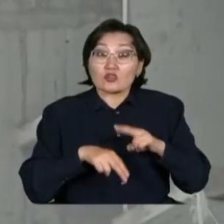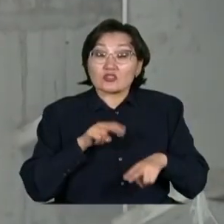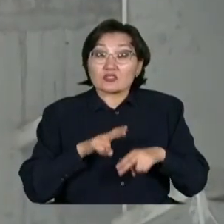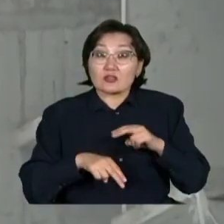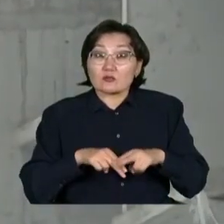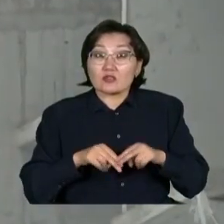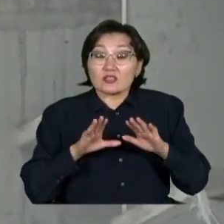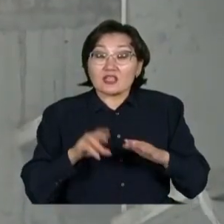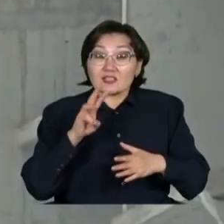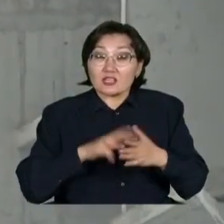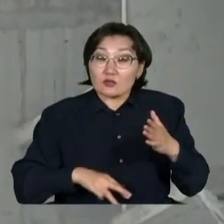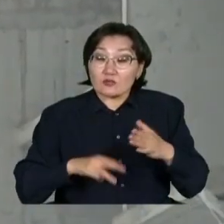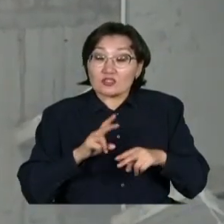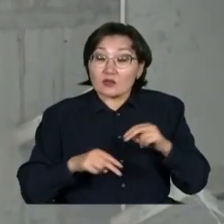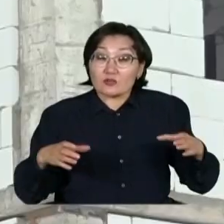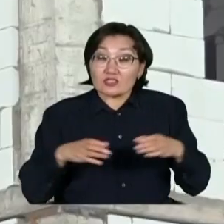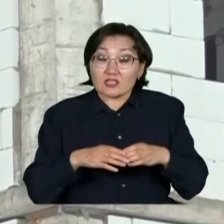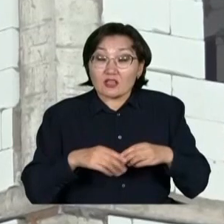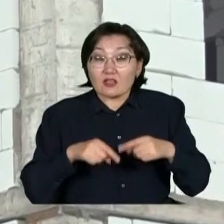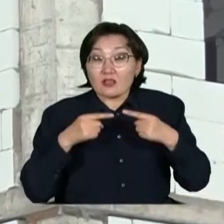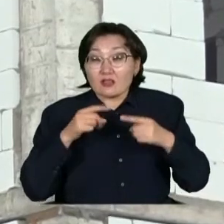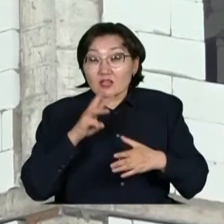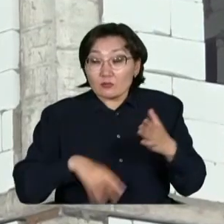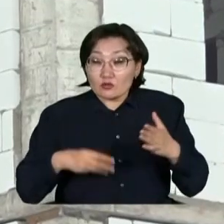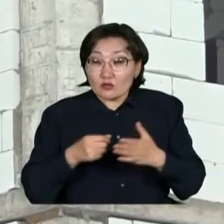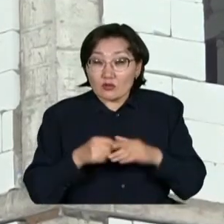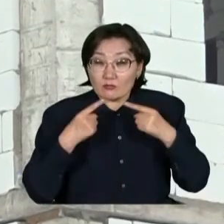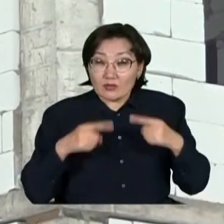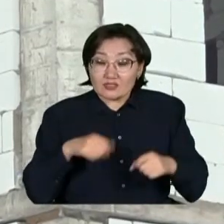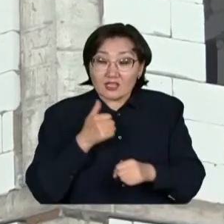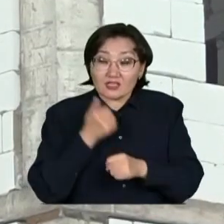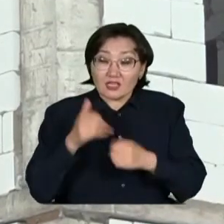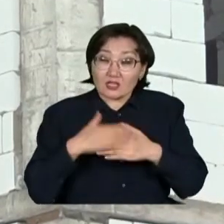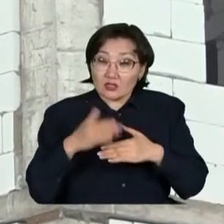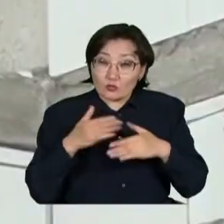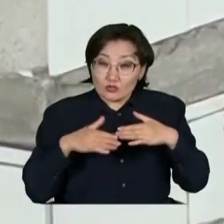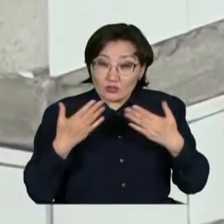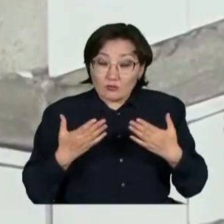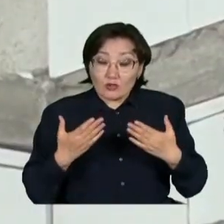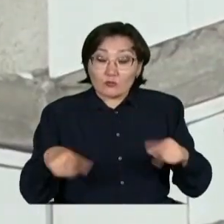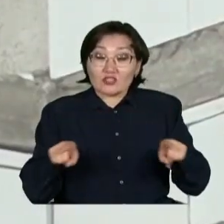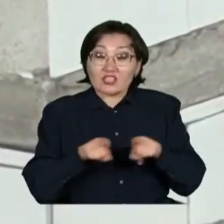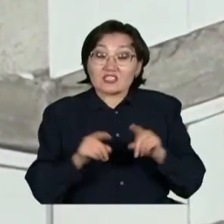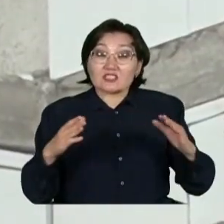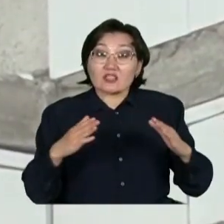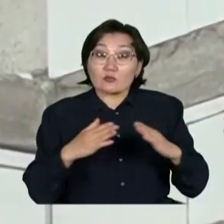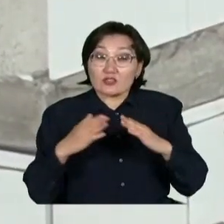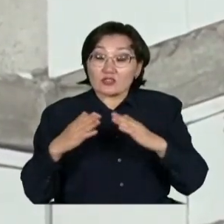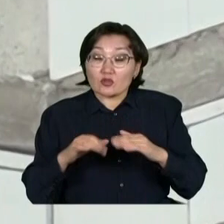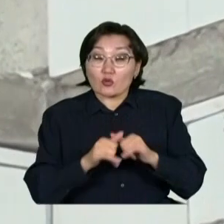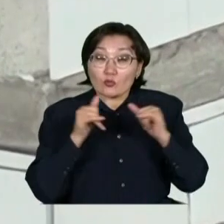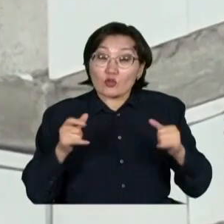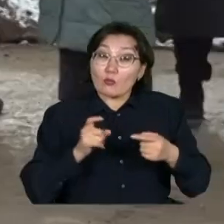олар тек айыппұл төледі. Басқа қатаң санкциялар жоқ бүгінгі таңда. Бүгінде мұндай нысандардың көбеюіне